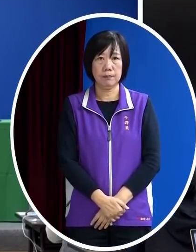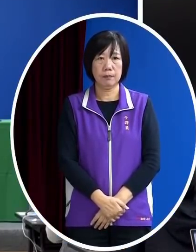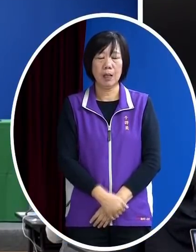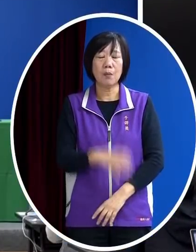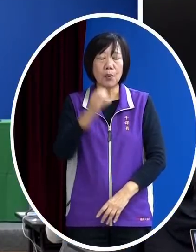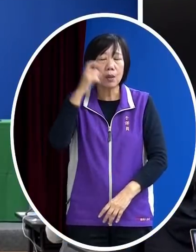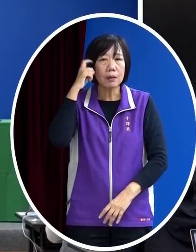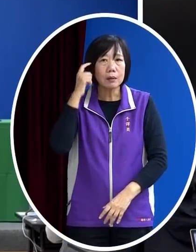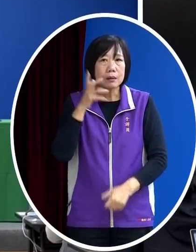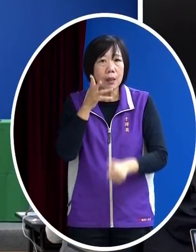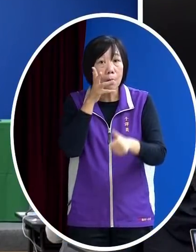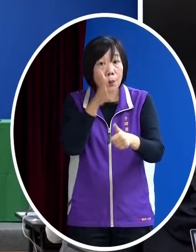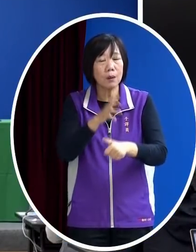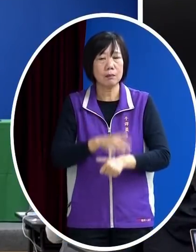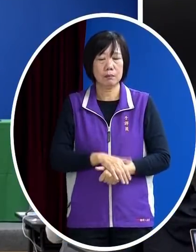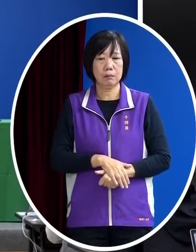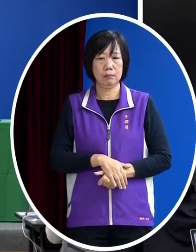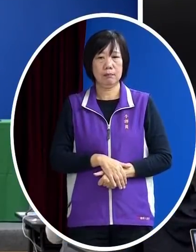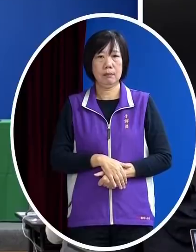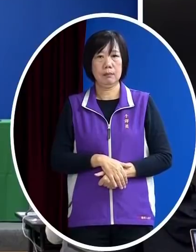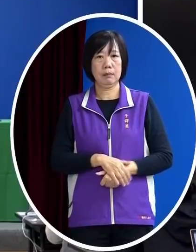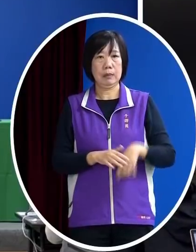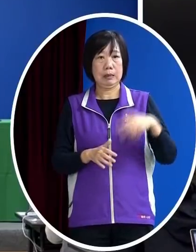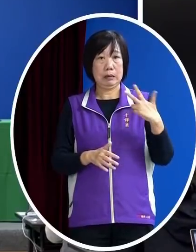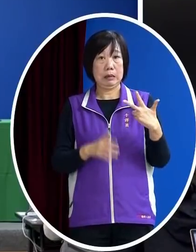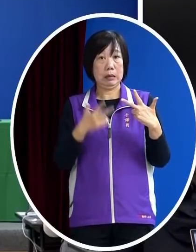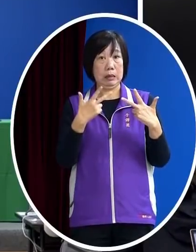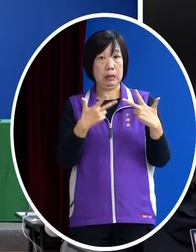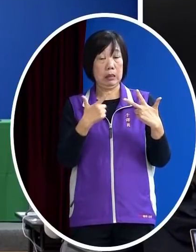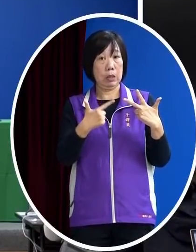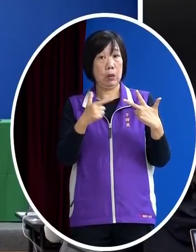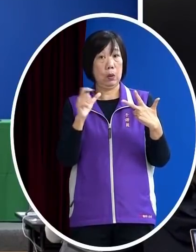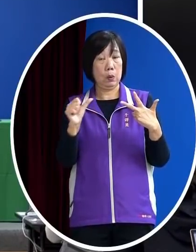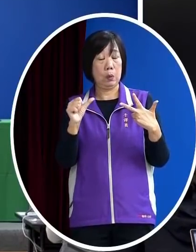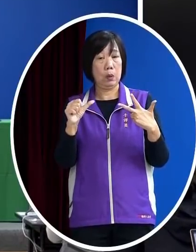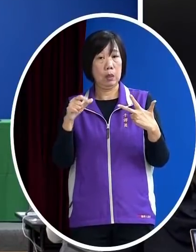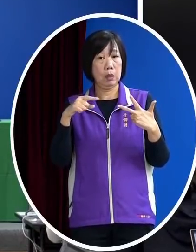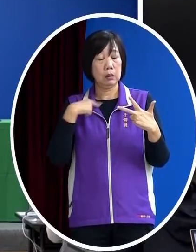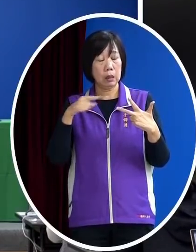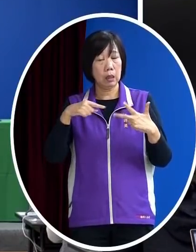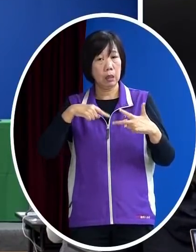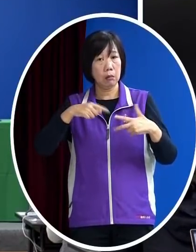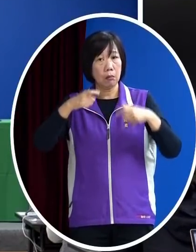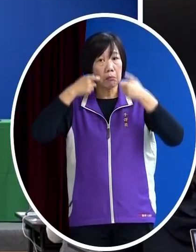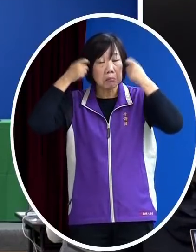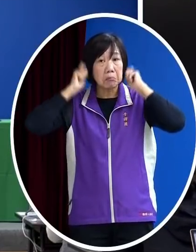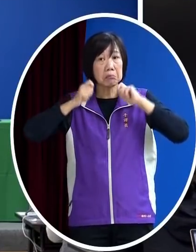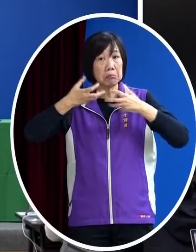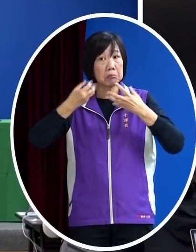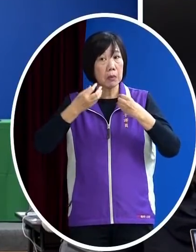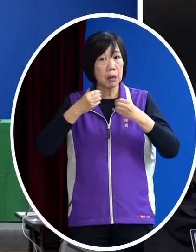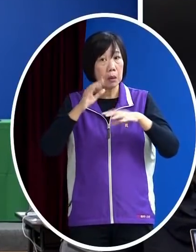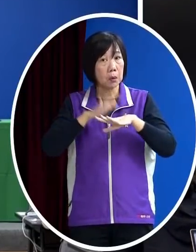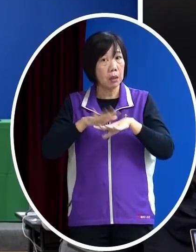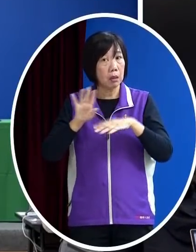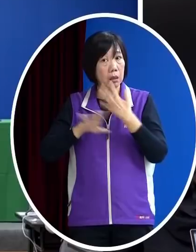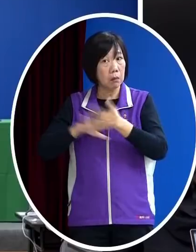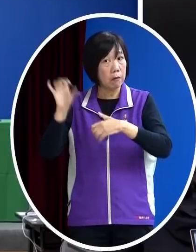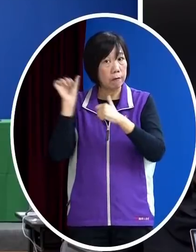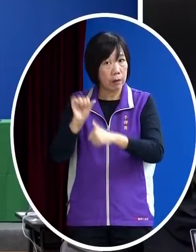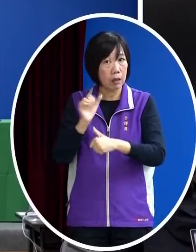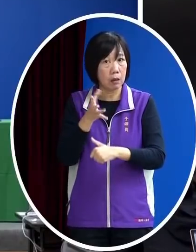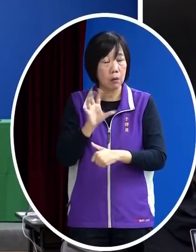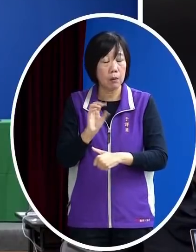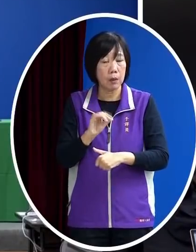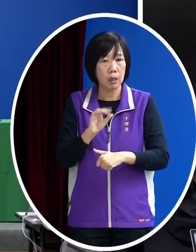不好意思，想请教说，这一位案765，他之前在执勤的时候没有戴口罩嘛？那这部分会另外再对他开罚吗？那还